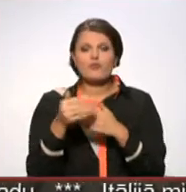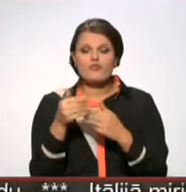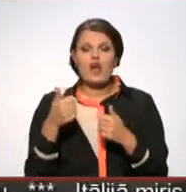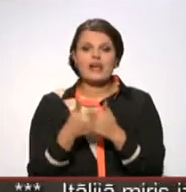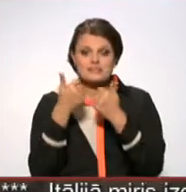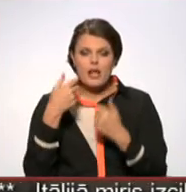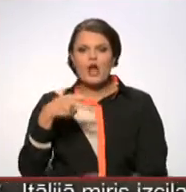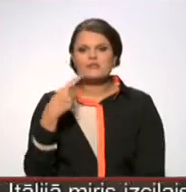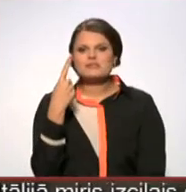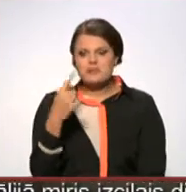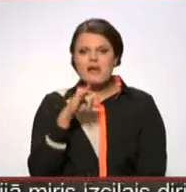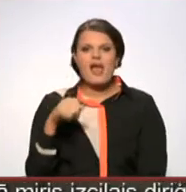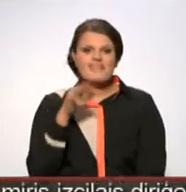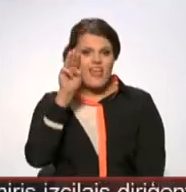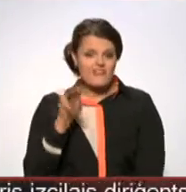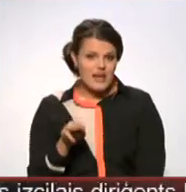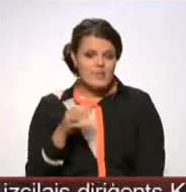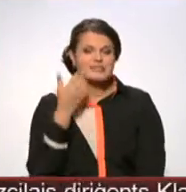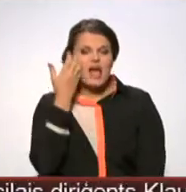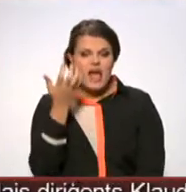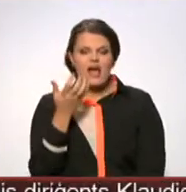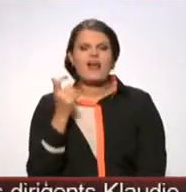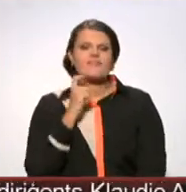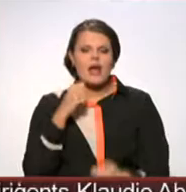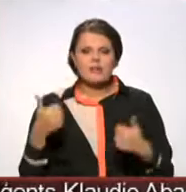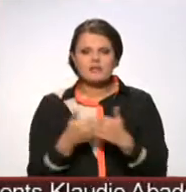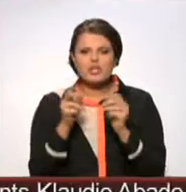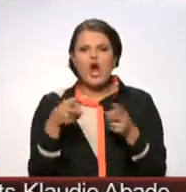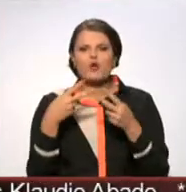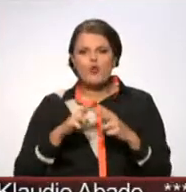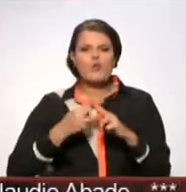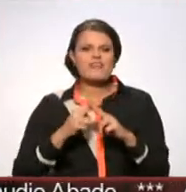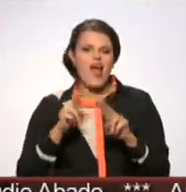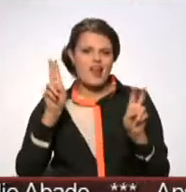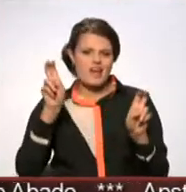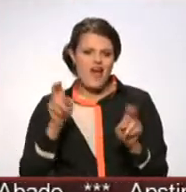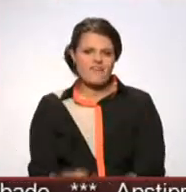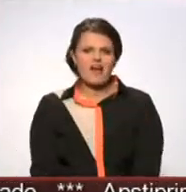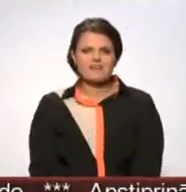jau 21. janvārī, kad jēkabpilieši sacentīsies ar klubu Jelgava. Let's go!